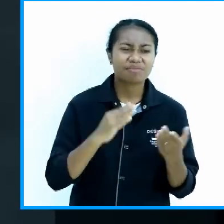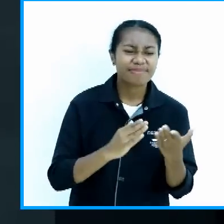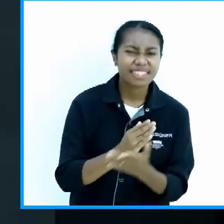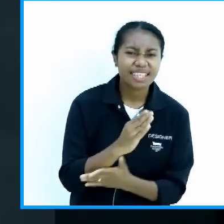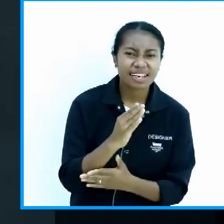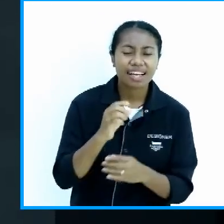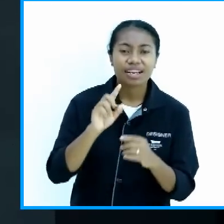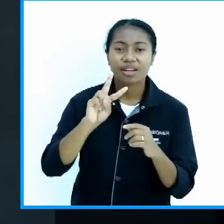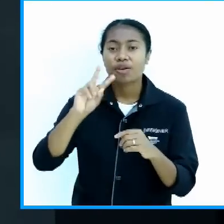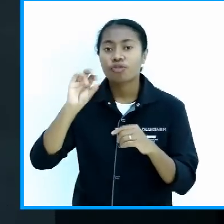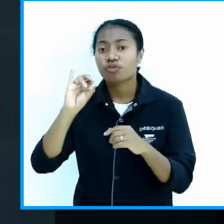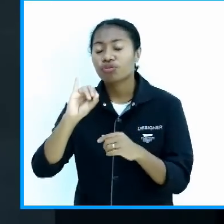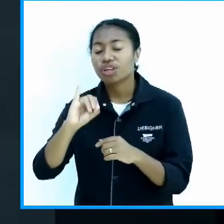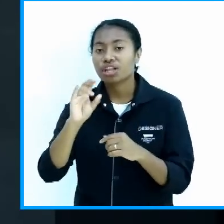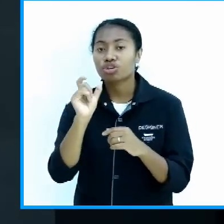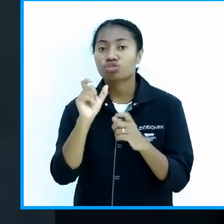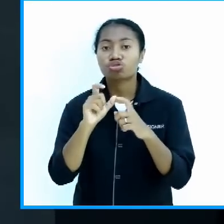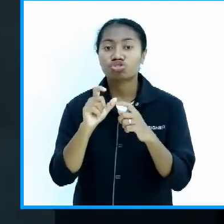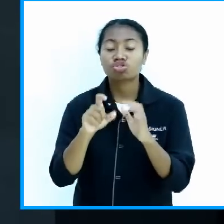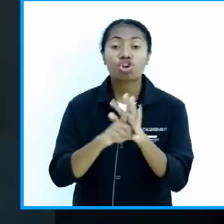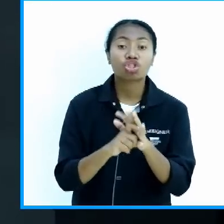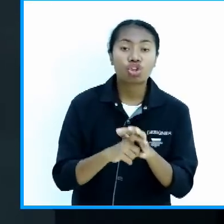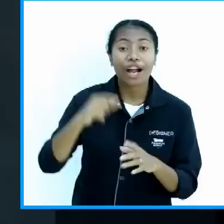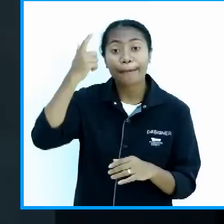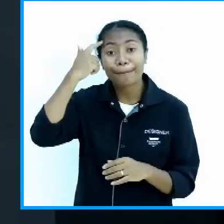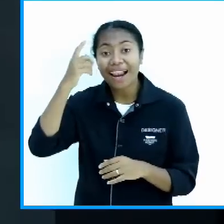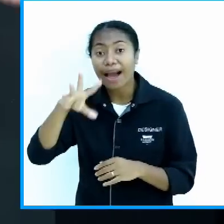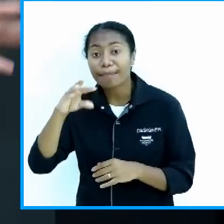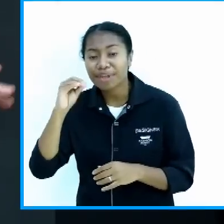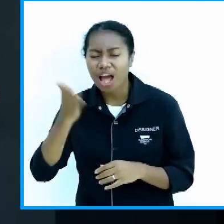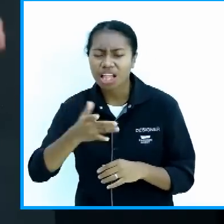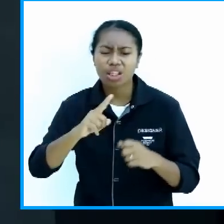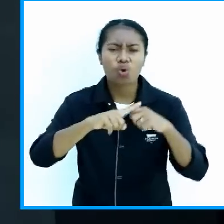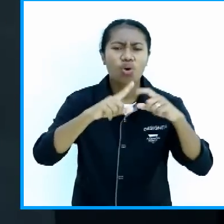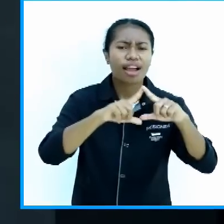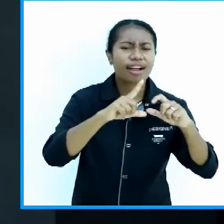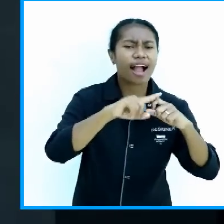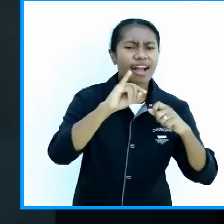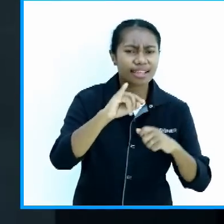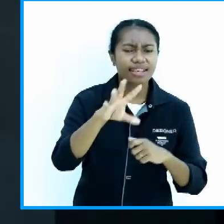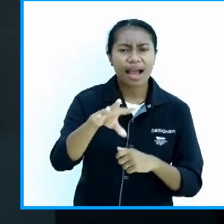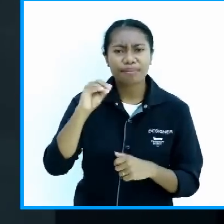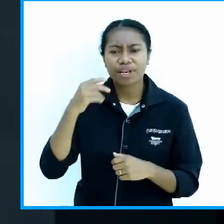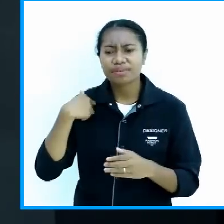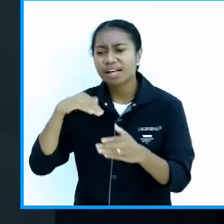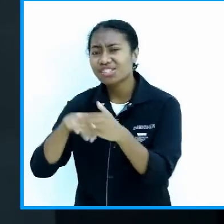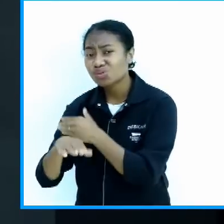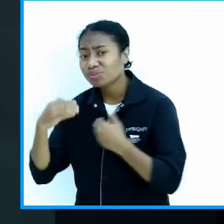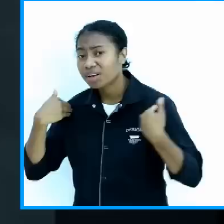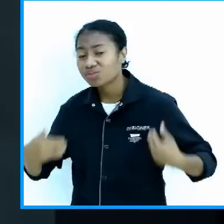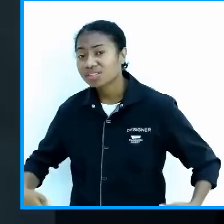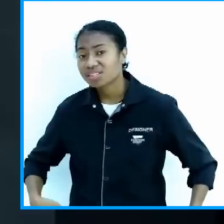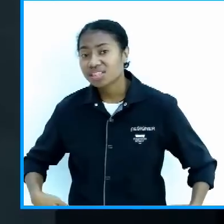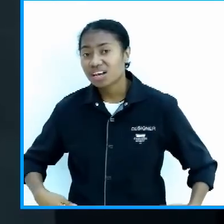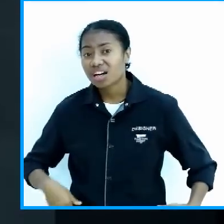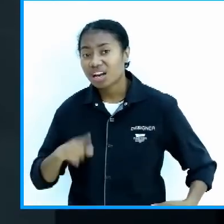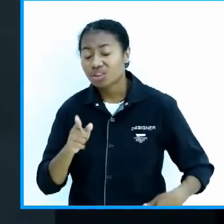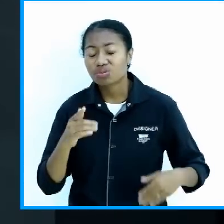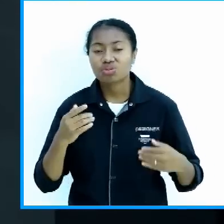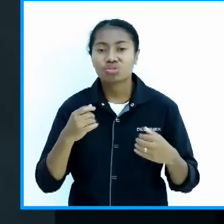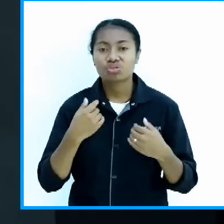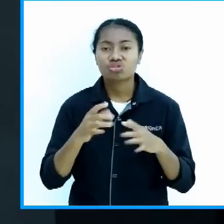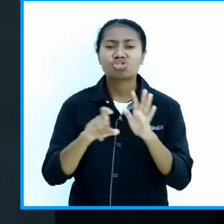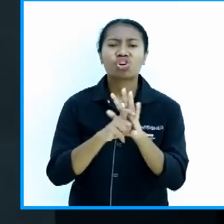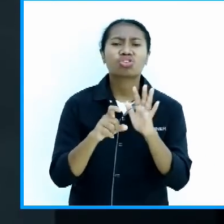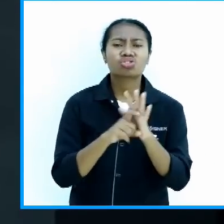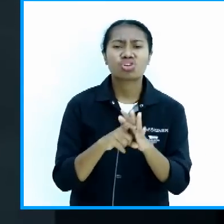kayak tadi misalnya kepalanya saja diambil atau kakinya saja masukkan ke dalam manusia, maka tubuh akan berespon. Nah, itu